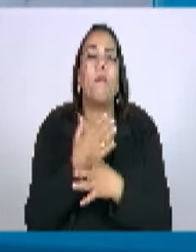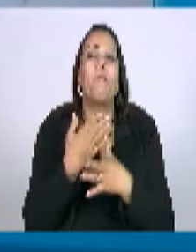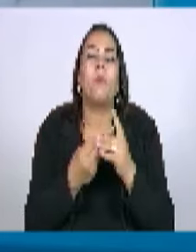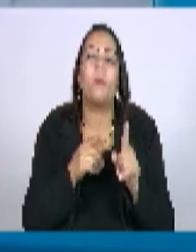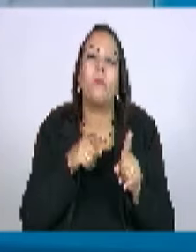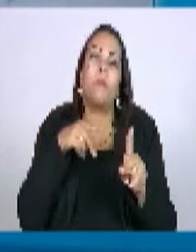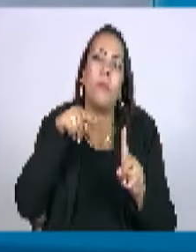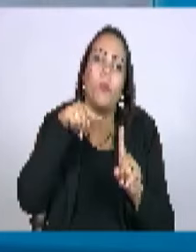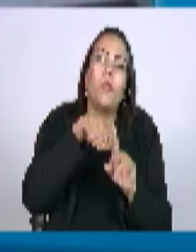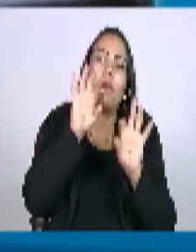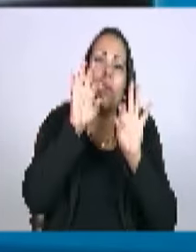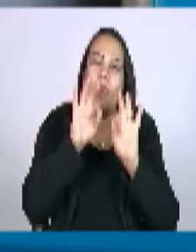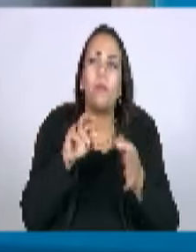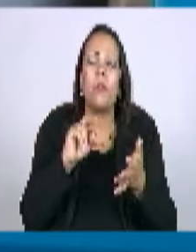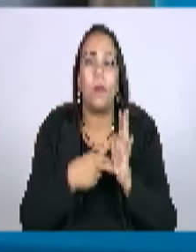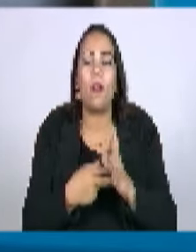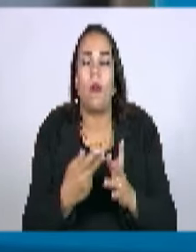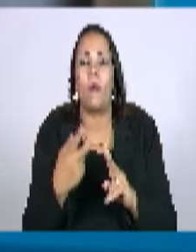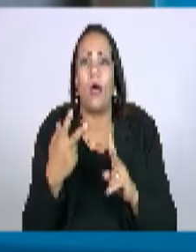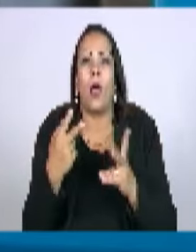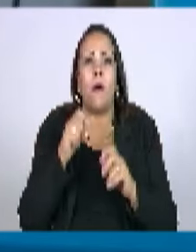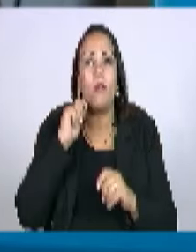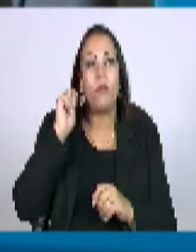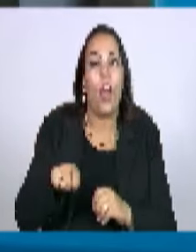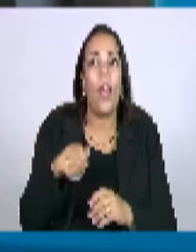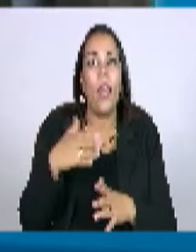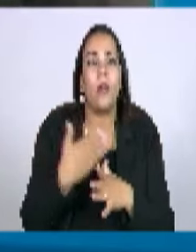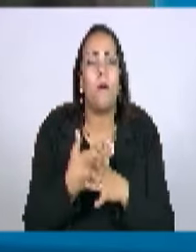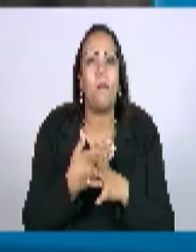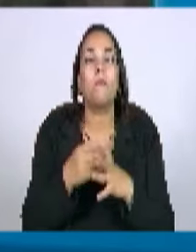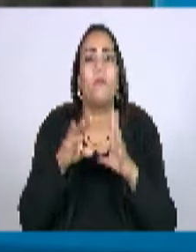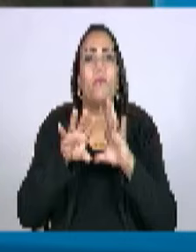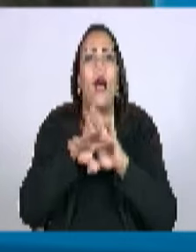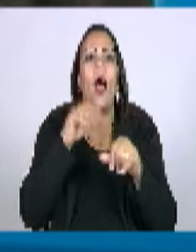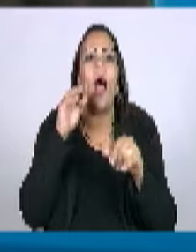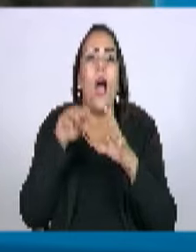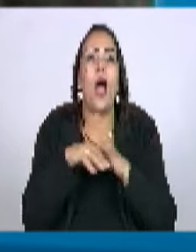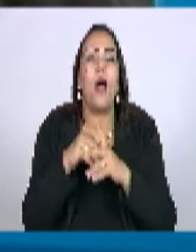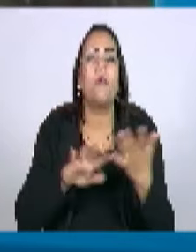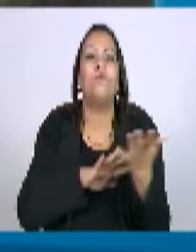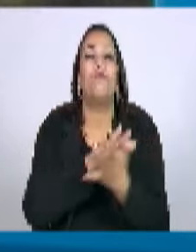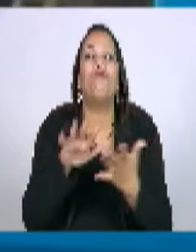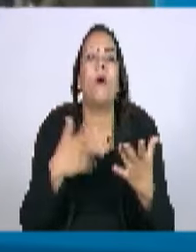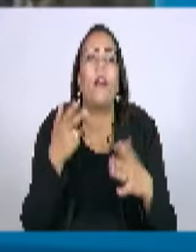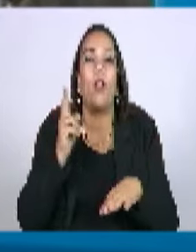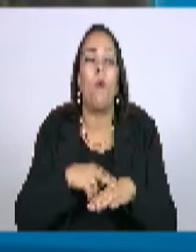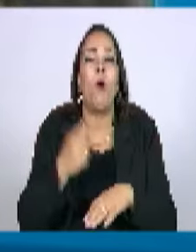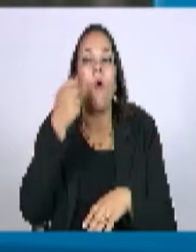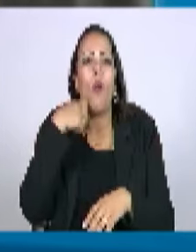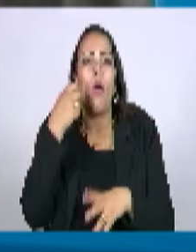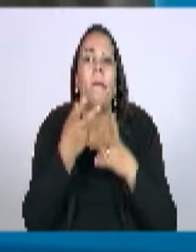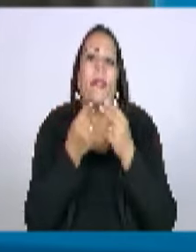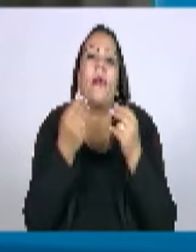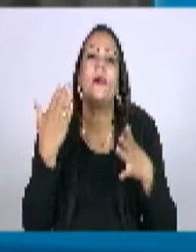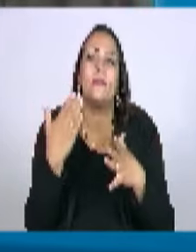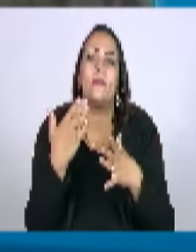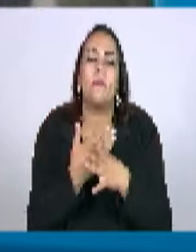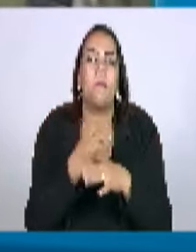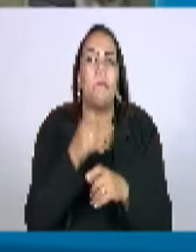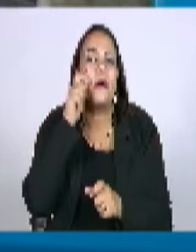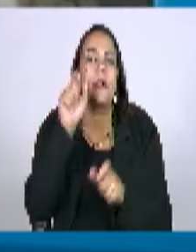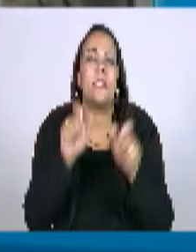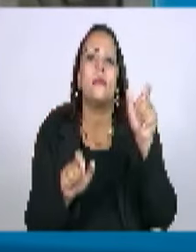التحقيق اللي بيحققوا بقى في ارتكاب جرائم كبيره ضد الانسانيه او